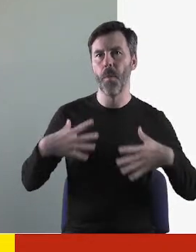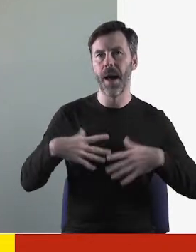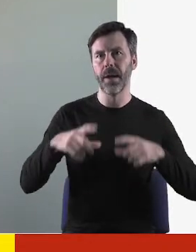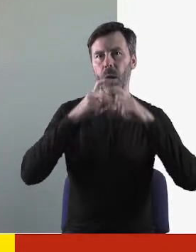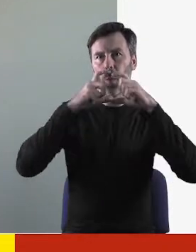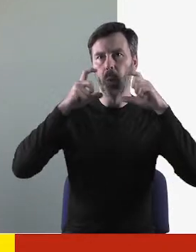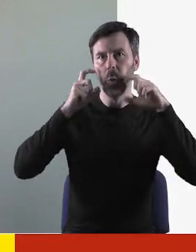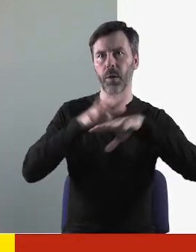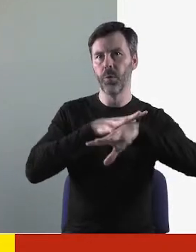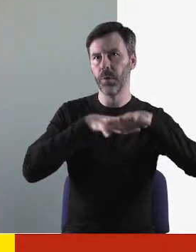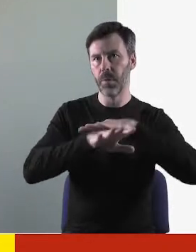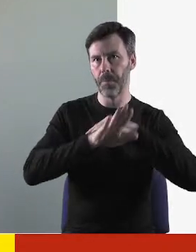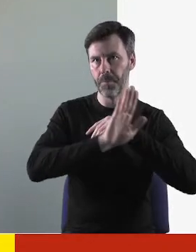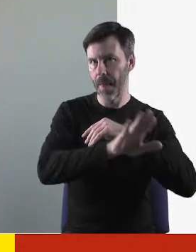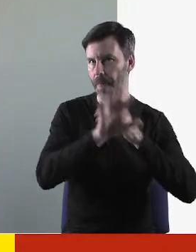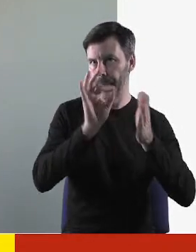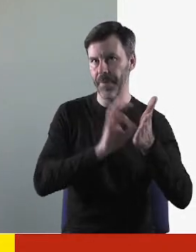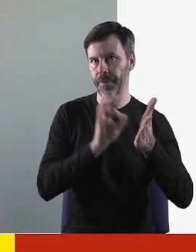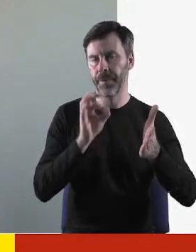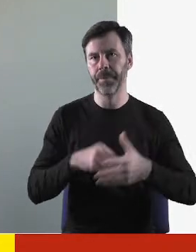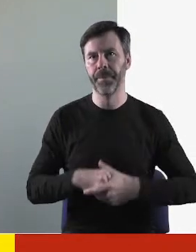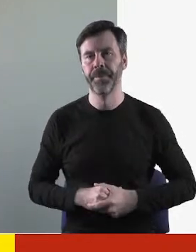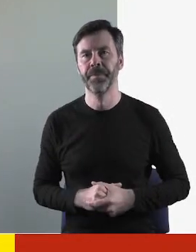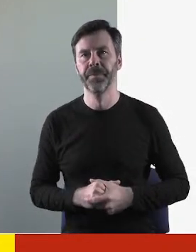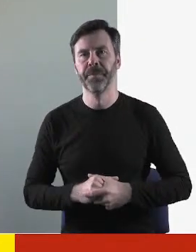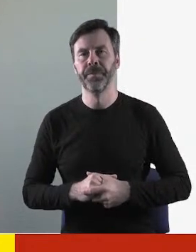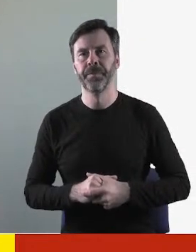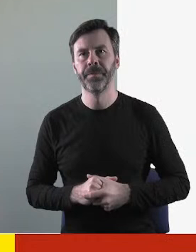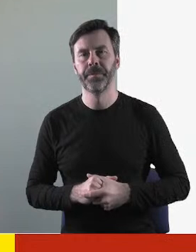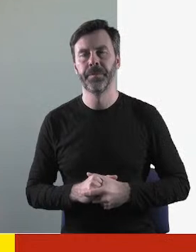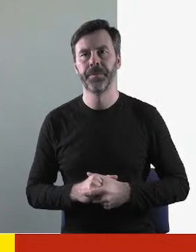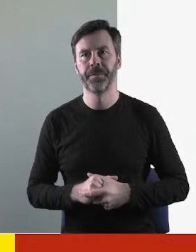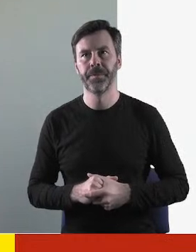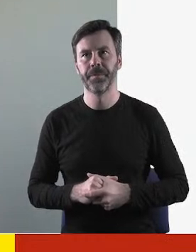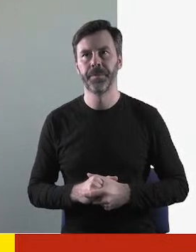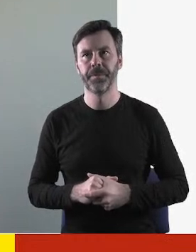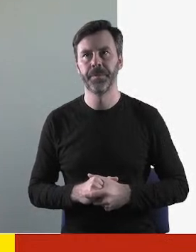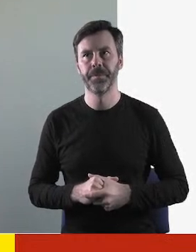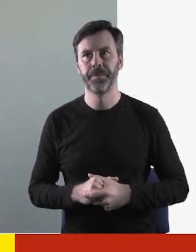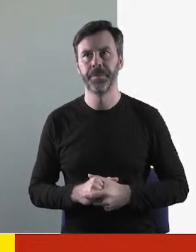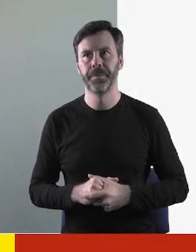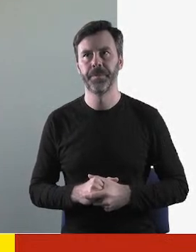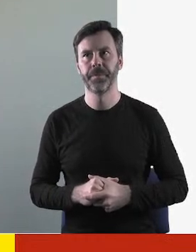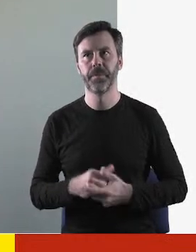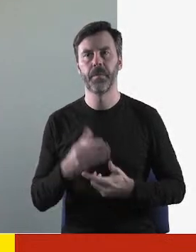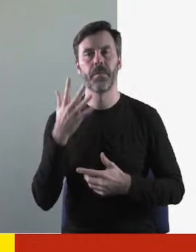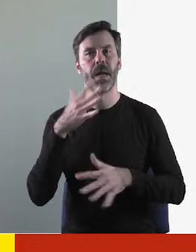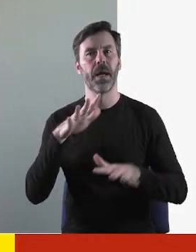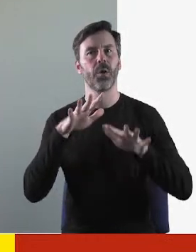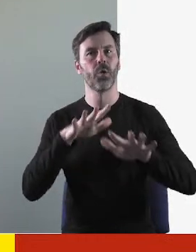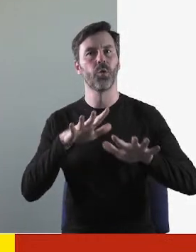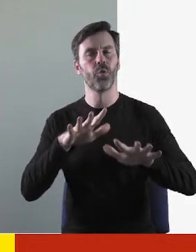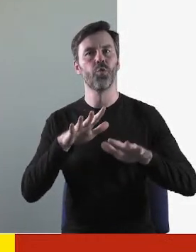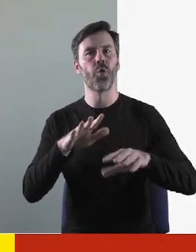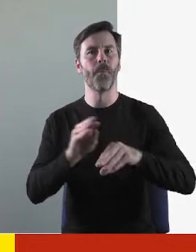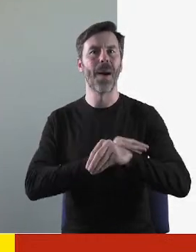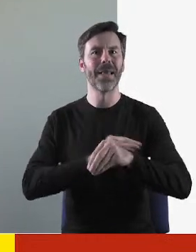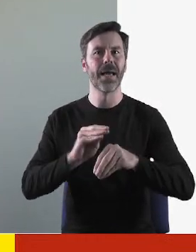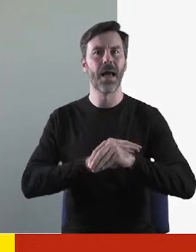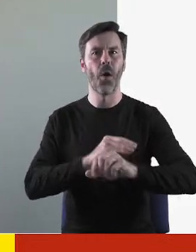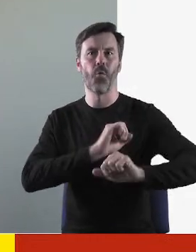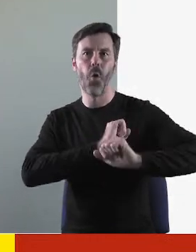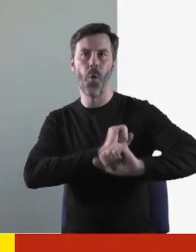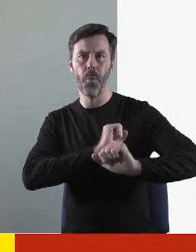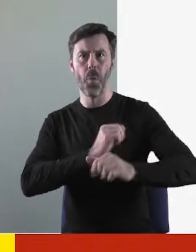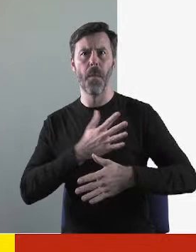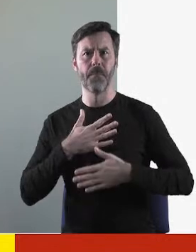ochrony indywidualnej. Bardzo gro materiałów ochronnych już kupiliśmy,